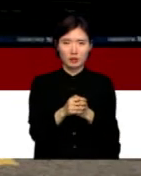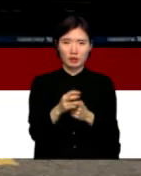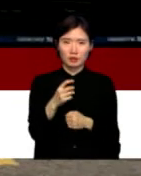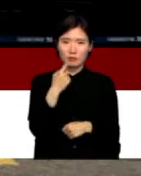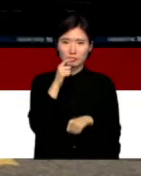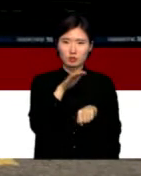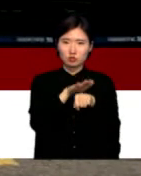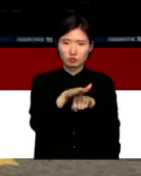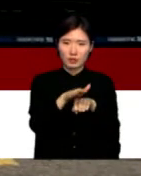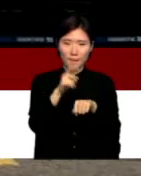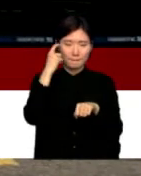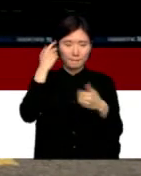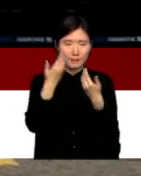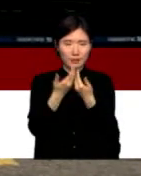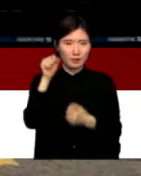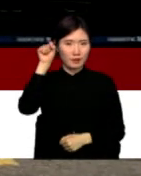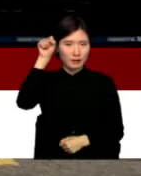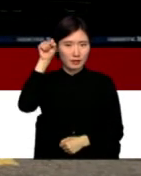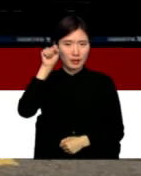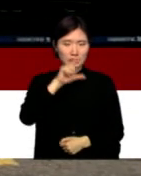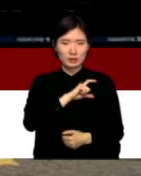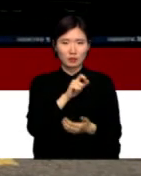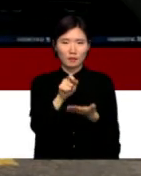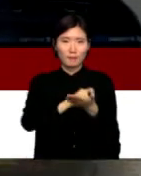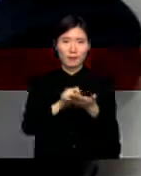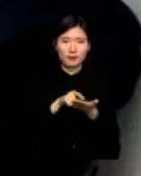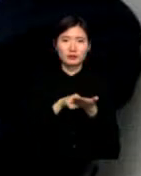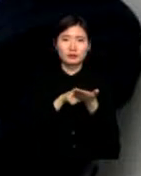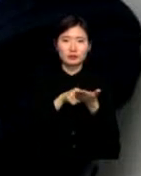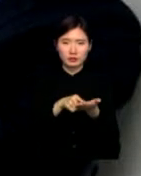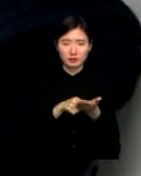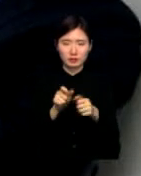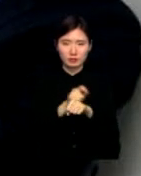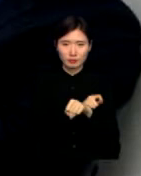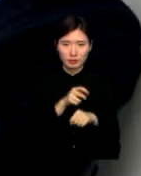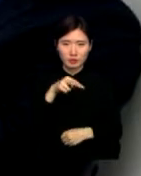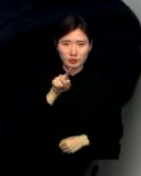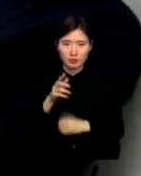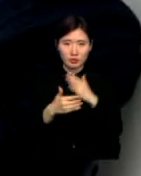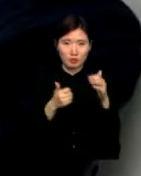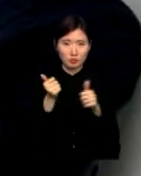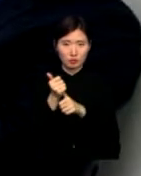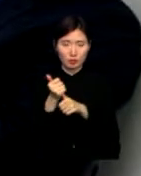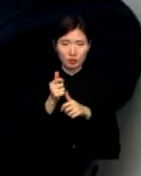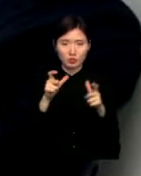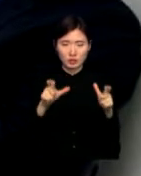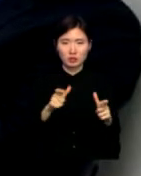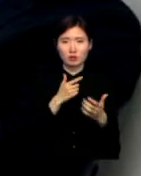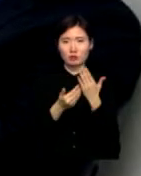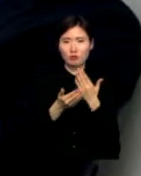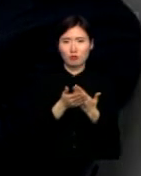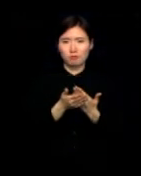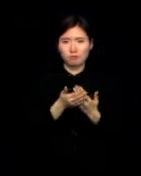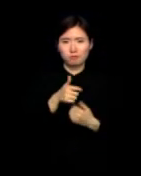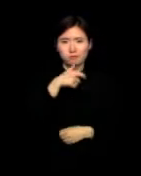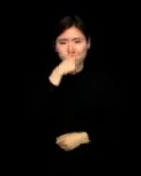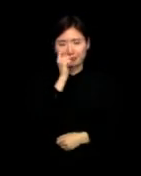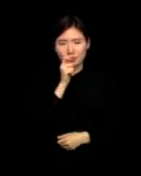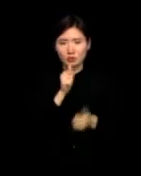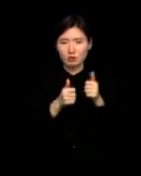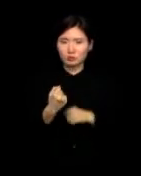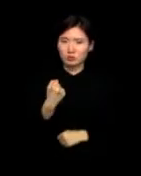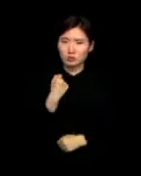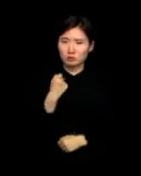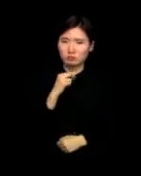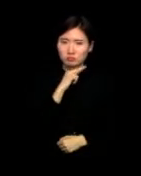의 항의방문 을 하고 성명서를 제출한 것으로 알려졌습니다 특히 서양 후 예비후보가 지역 경험이 거의 없어 경쟁력이